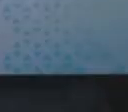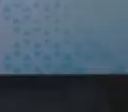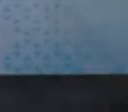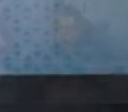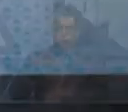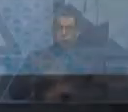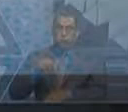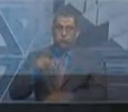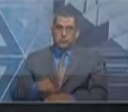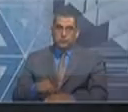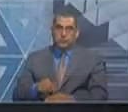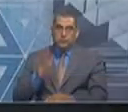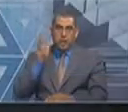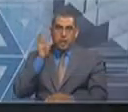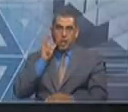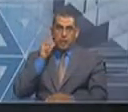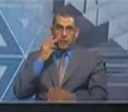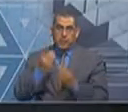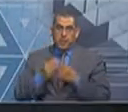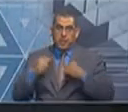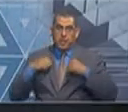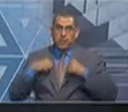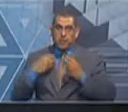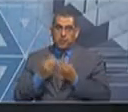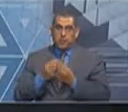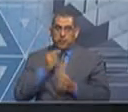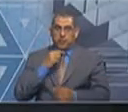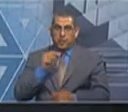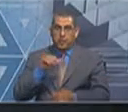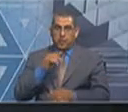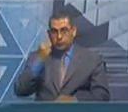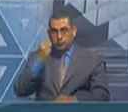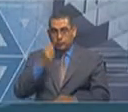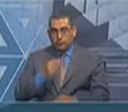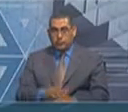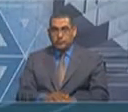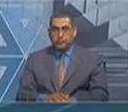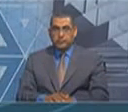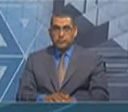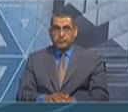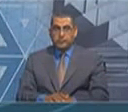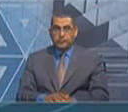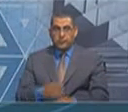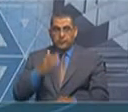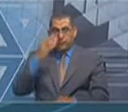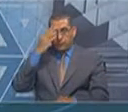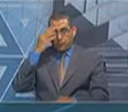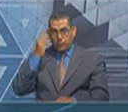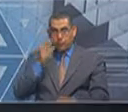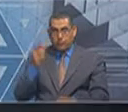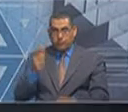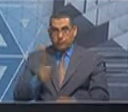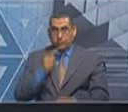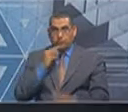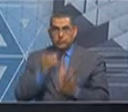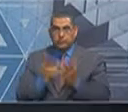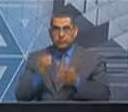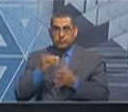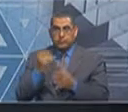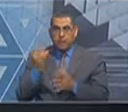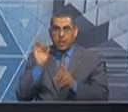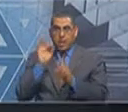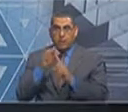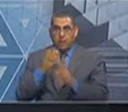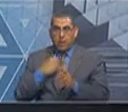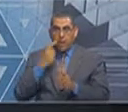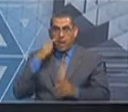والآن مشاهدينا مع الأخبار الرياضية والزميلة دينا شرف، أهلا بك دينا. شكرا لك دينا. في خطوة تهدف إلى